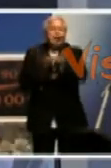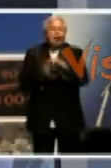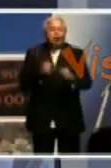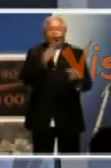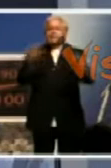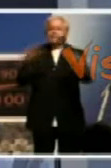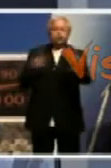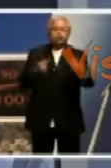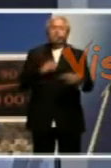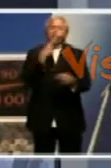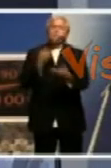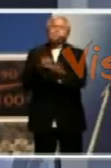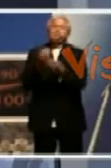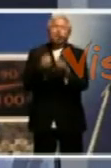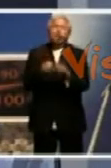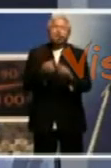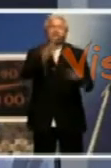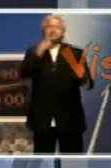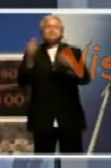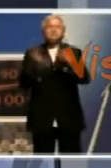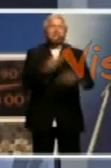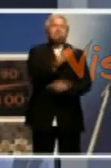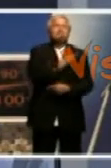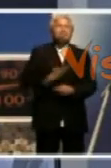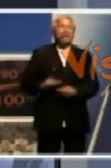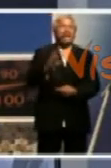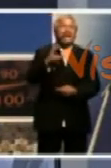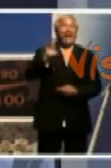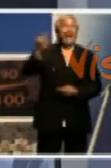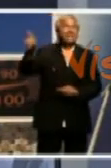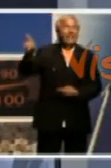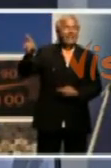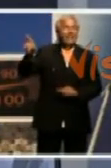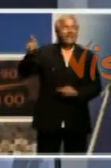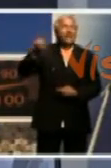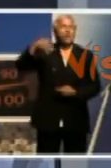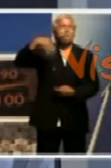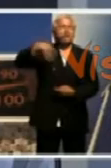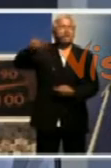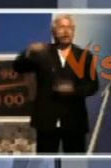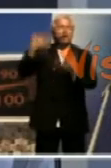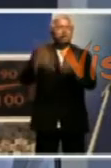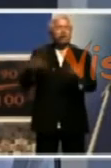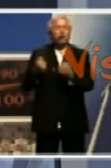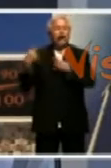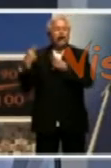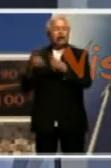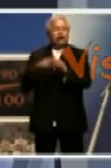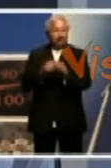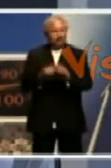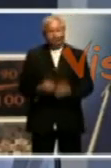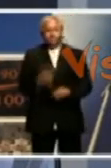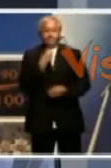discussione, della discussione intorno alla Fiat Chrysler e a ciò che ha fatto Sergio Marchionne in questi anni.